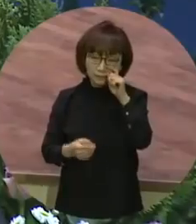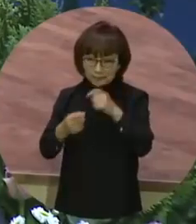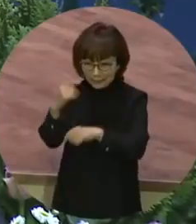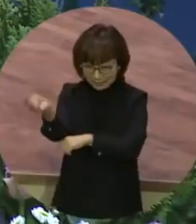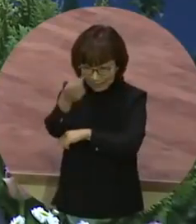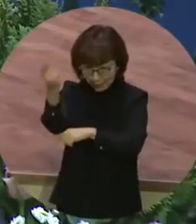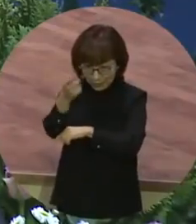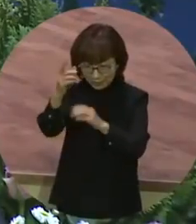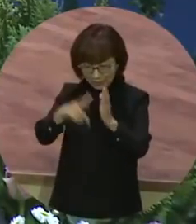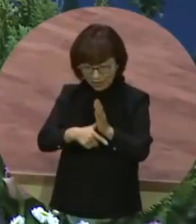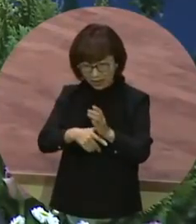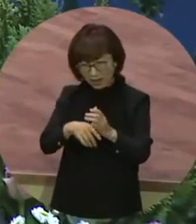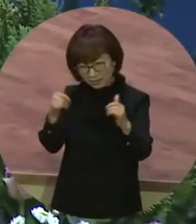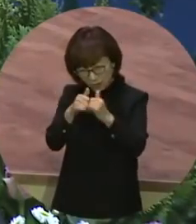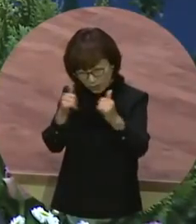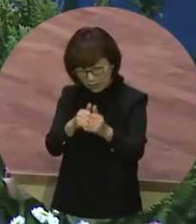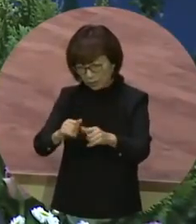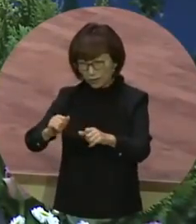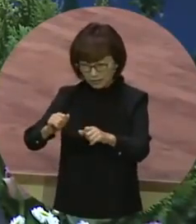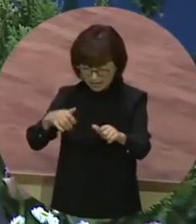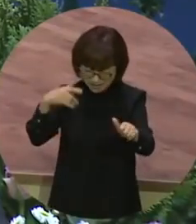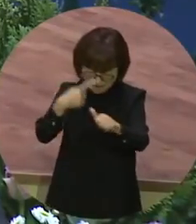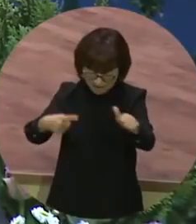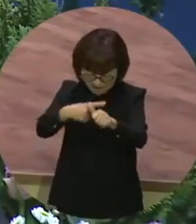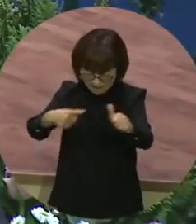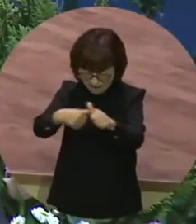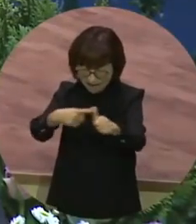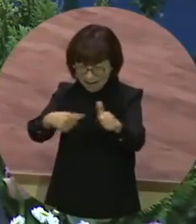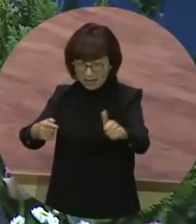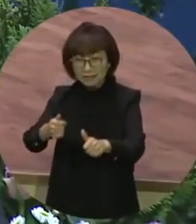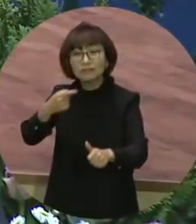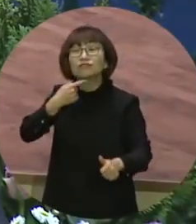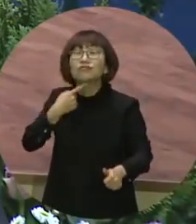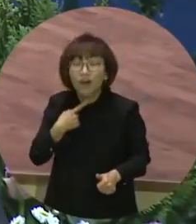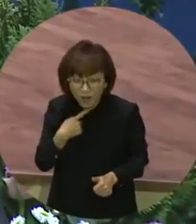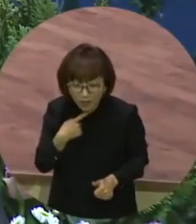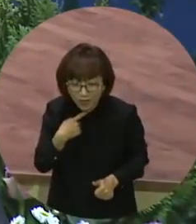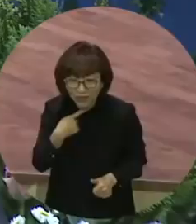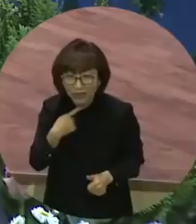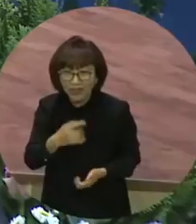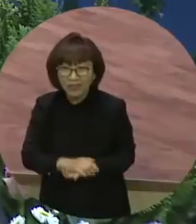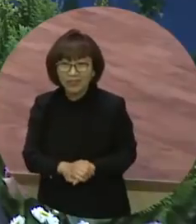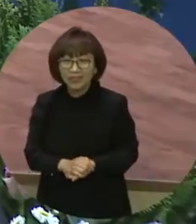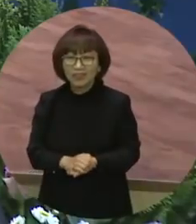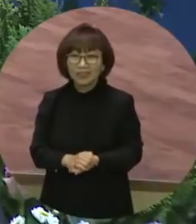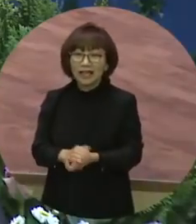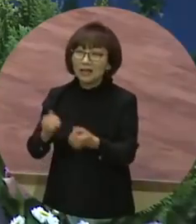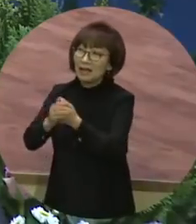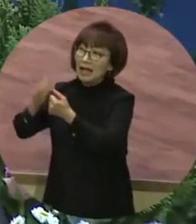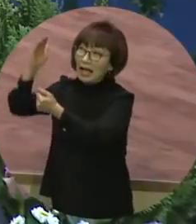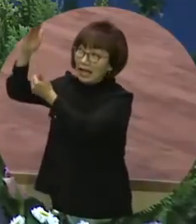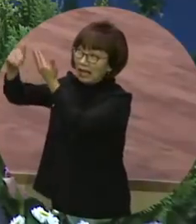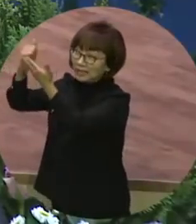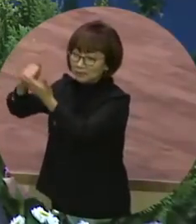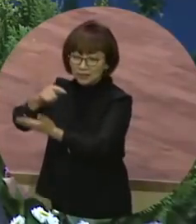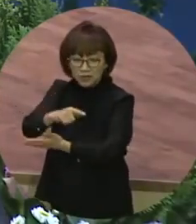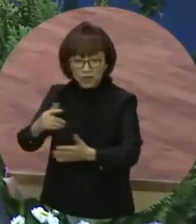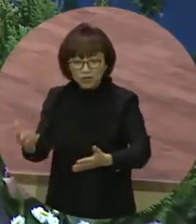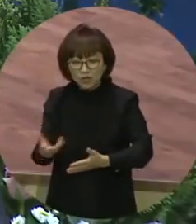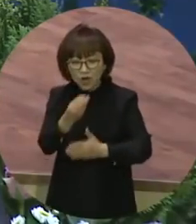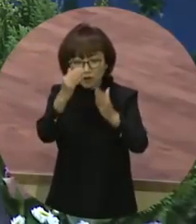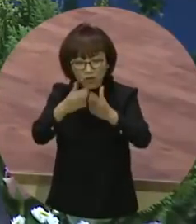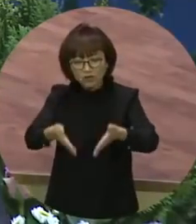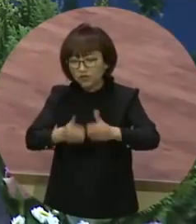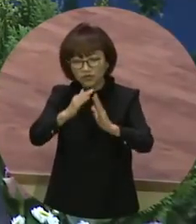하나님 너 짓지만 너 피 너무 피 많이 흘렸어. 그 말은 그렇게 많은 그런 고난과